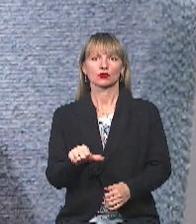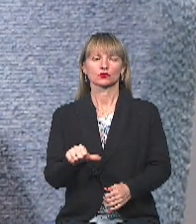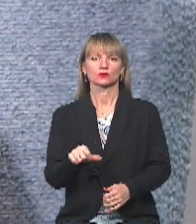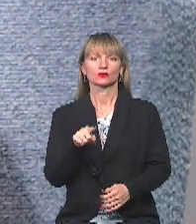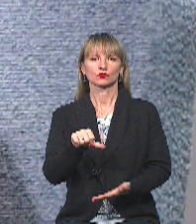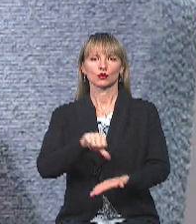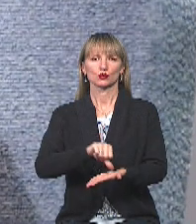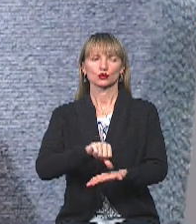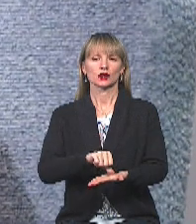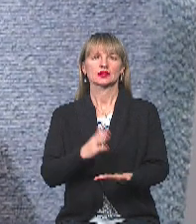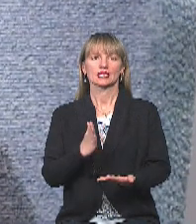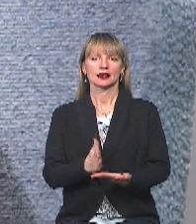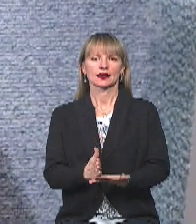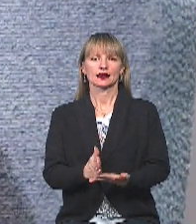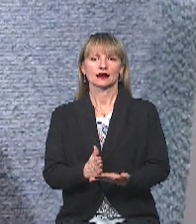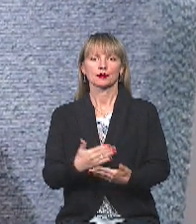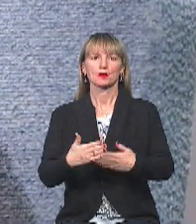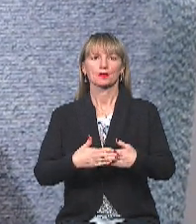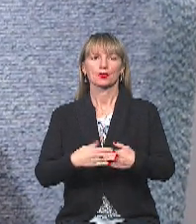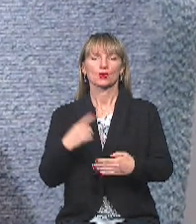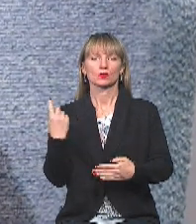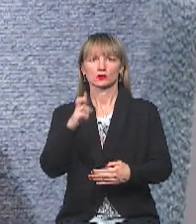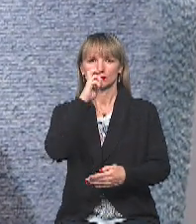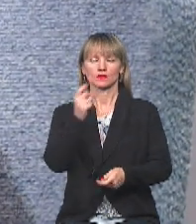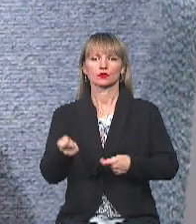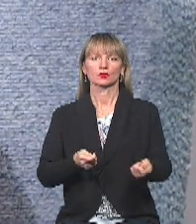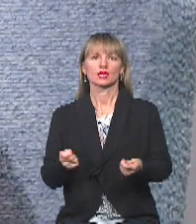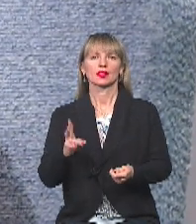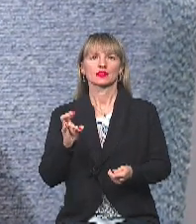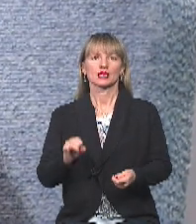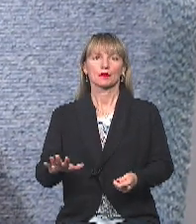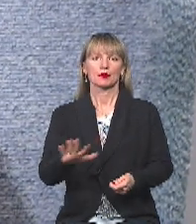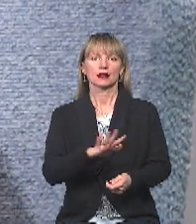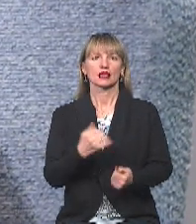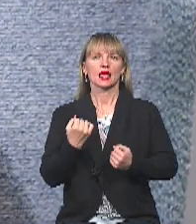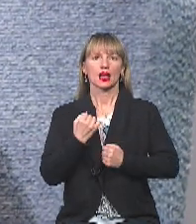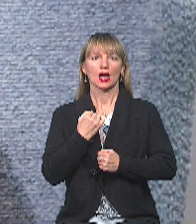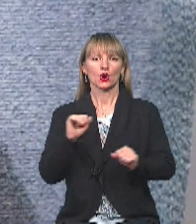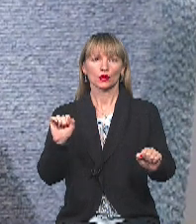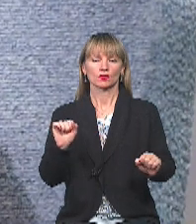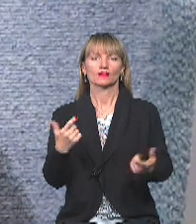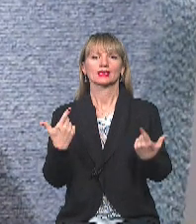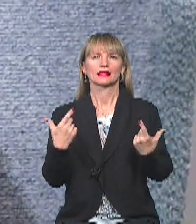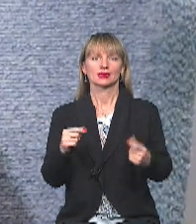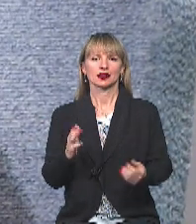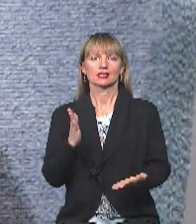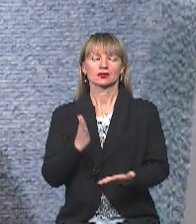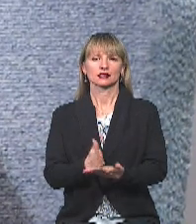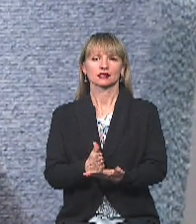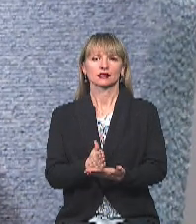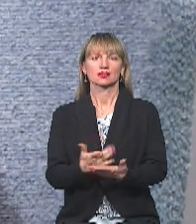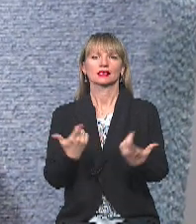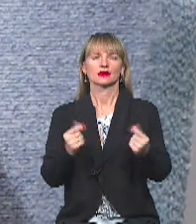його учасники перебувають біля обласної державної адміністрації на Майдані Героїв, де відбувається,